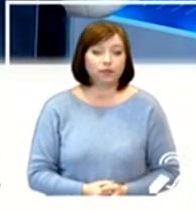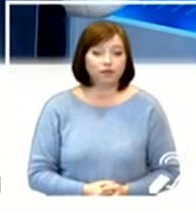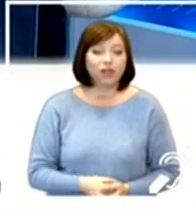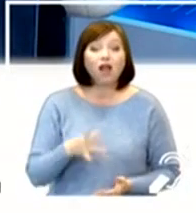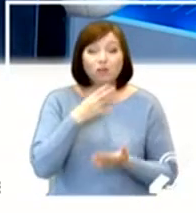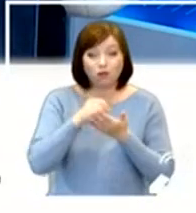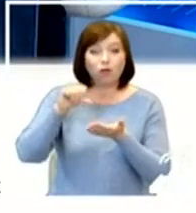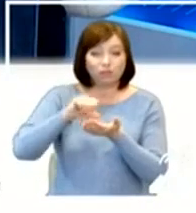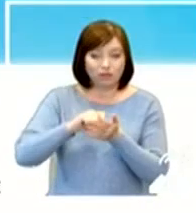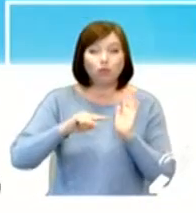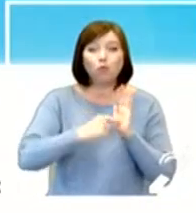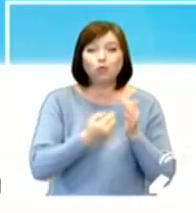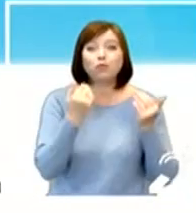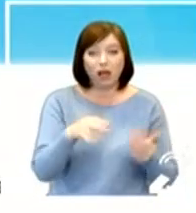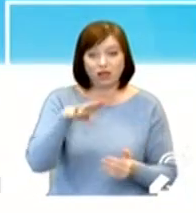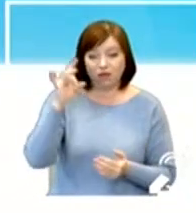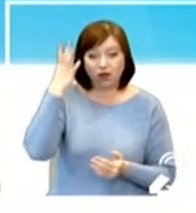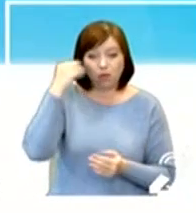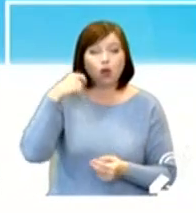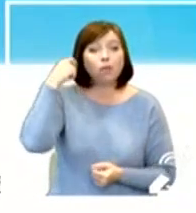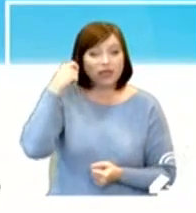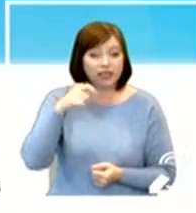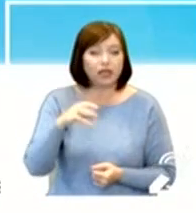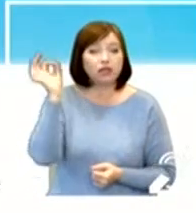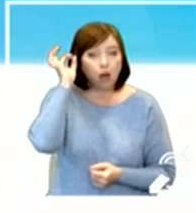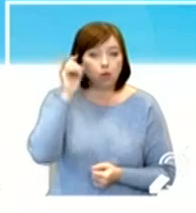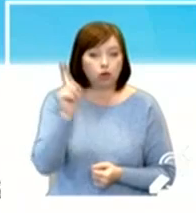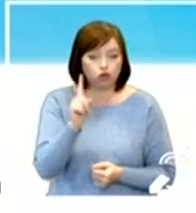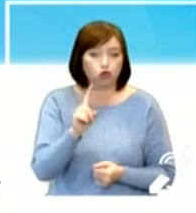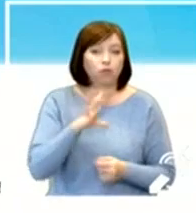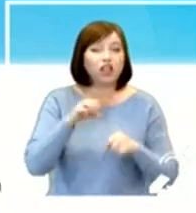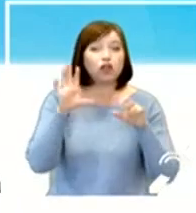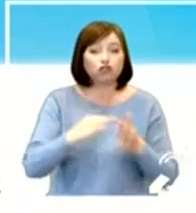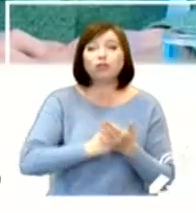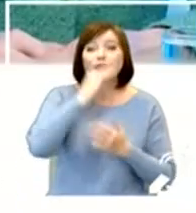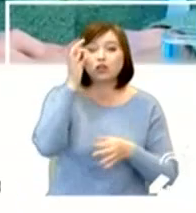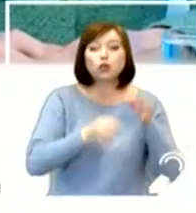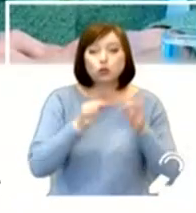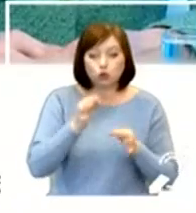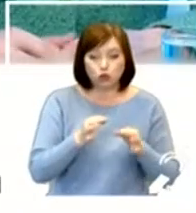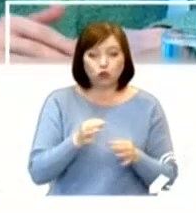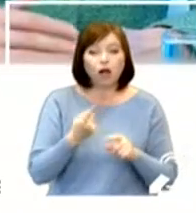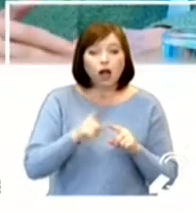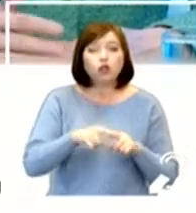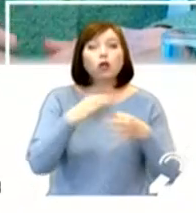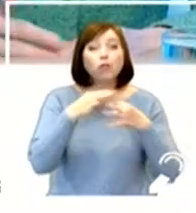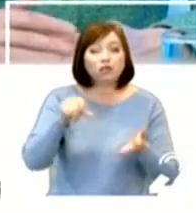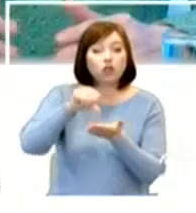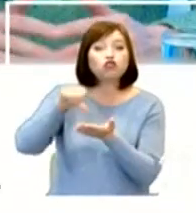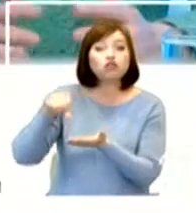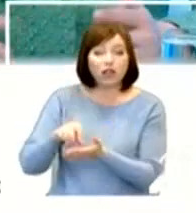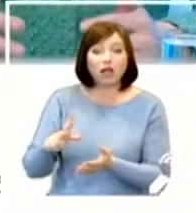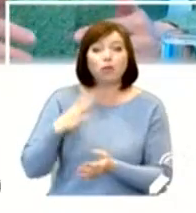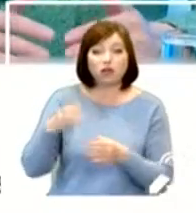În emisiunea Punctul pe azi de la TVR Moldova, președintele a reamintit de decizia Curții Constituționale ce ar fi permis membrilor